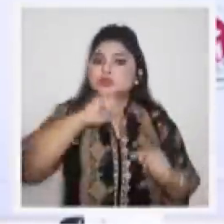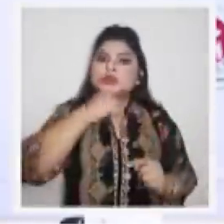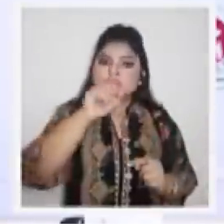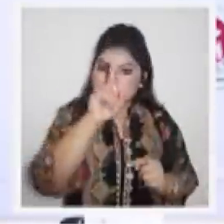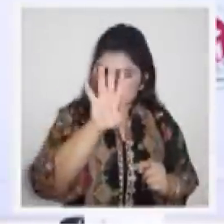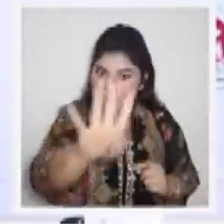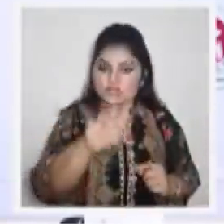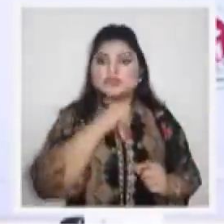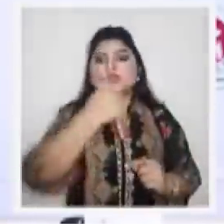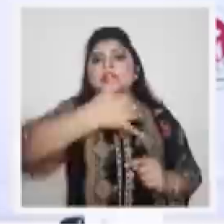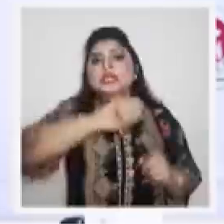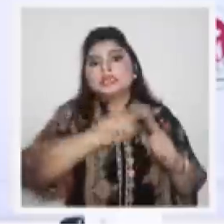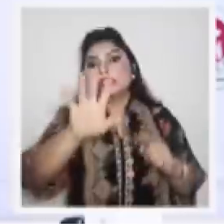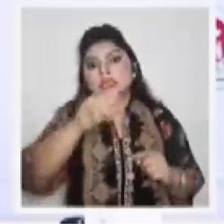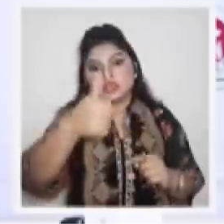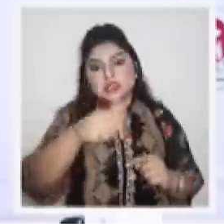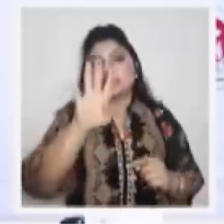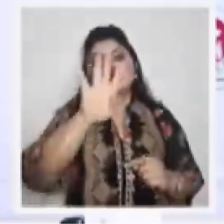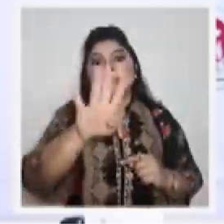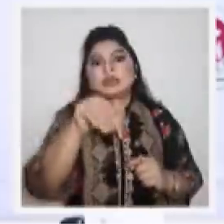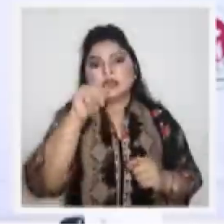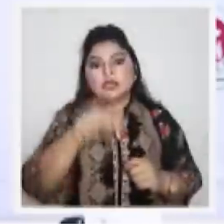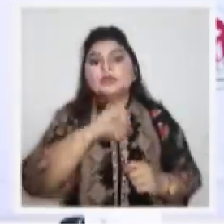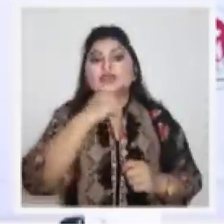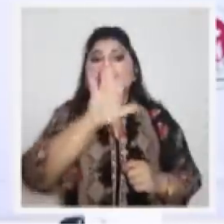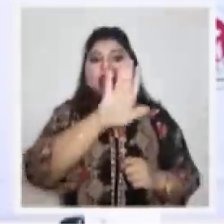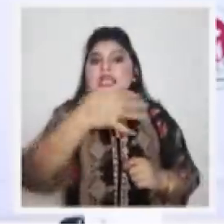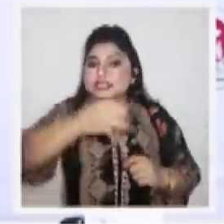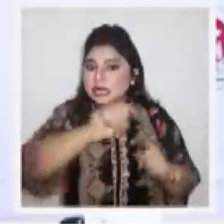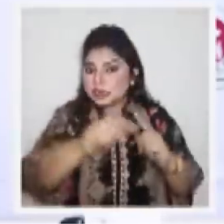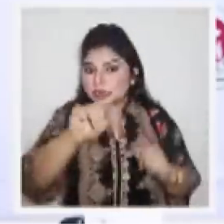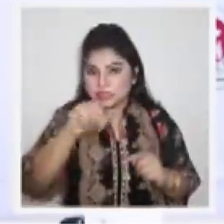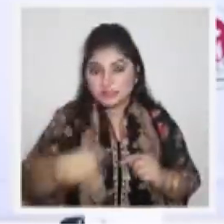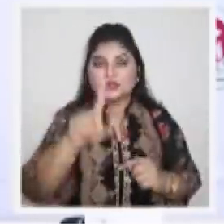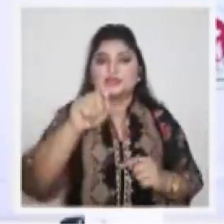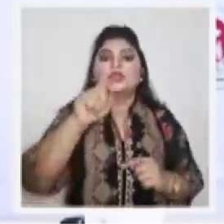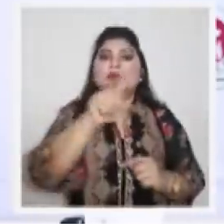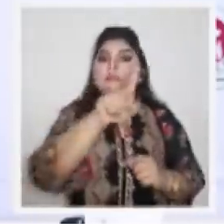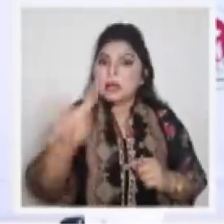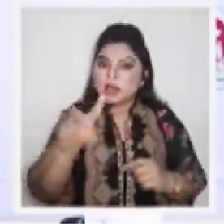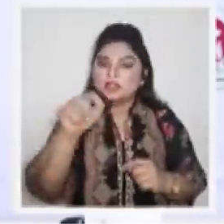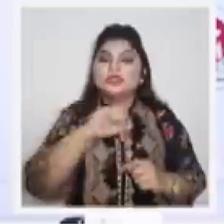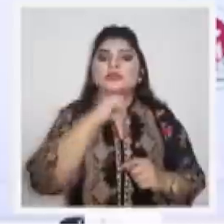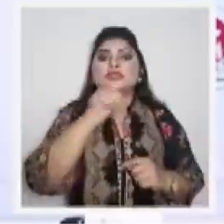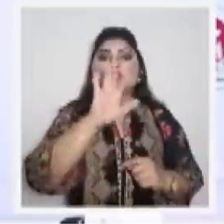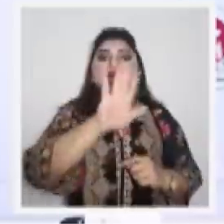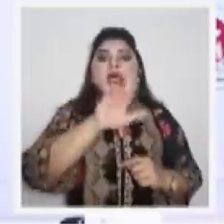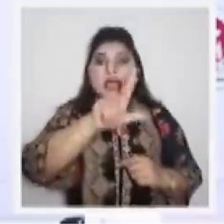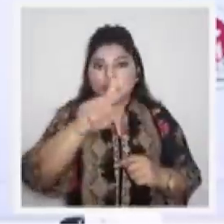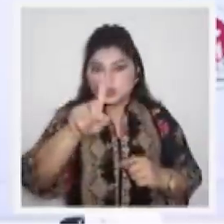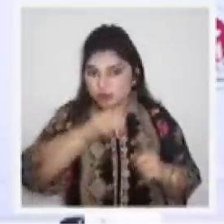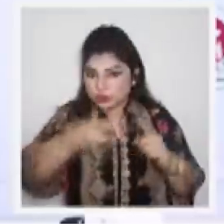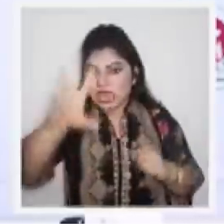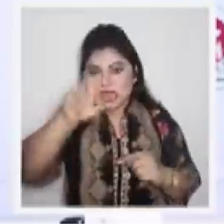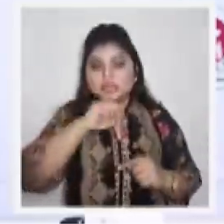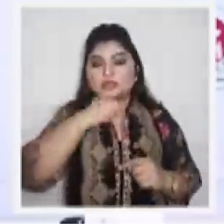24 ঘন্টা যারা মৃত্যুবরণ করেছেন, বয়স বিভাজনে 41 থেকে 50 বছর 4 জন, 51 থেকে 60 বছর 6 জন,